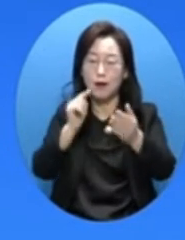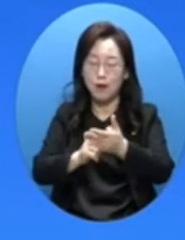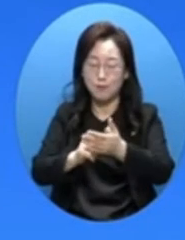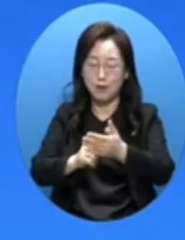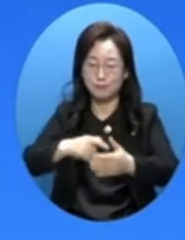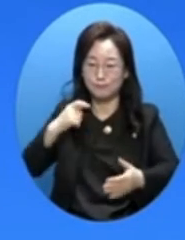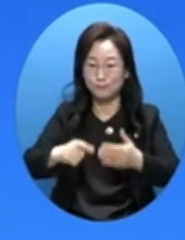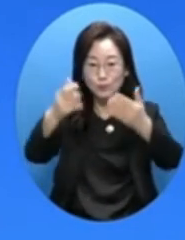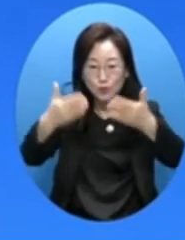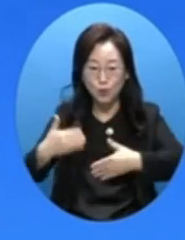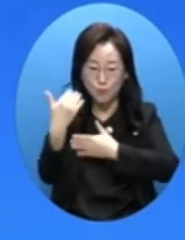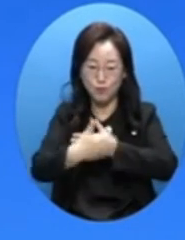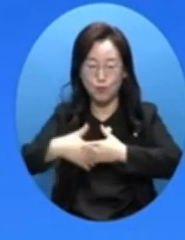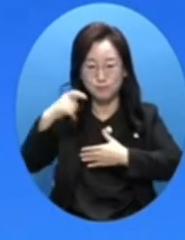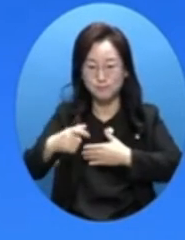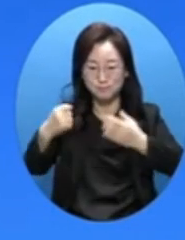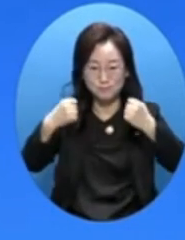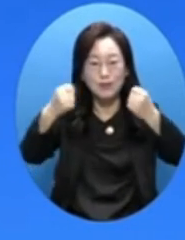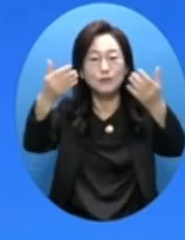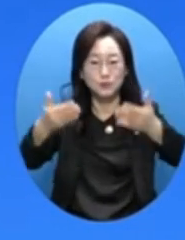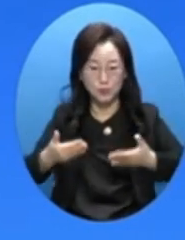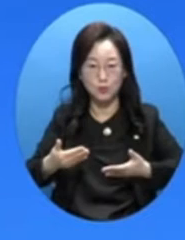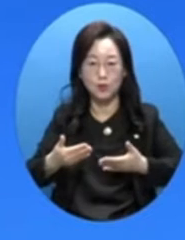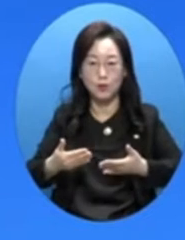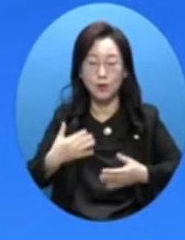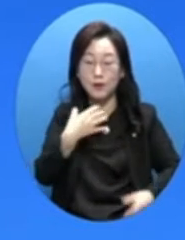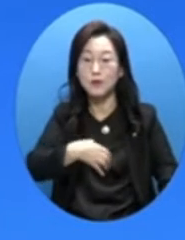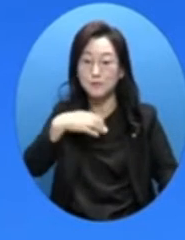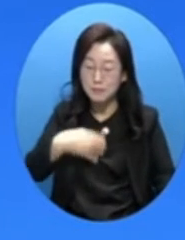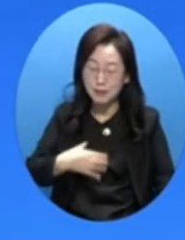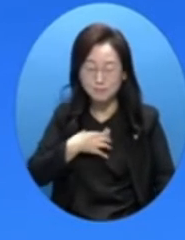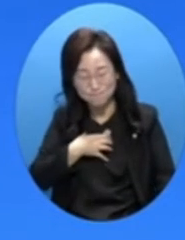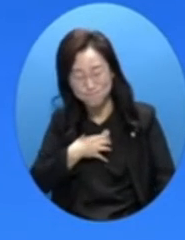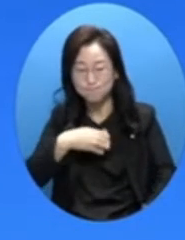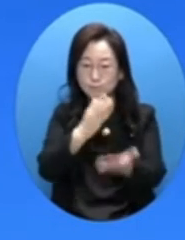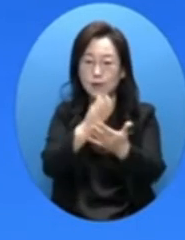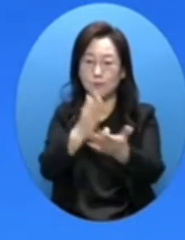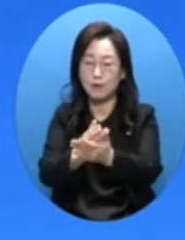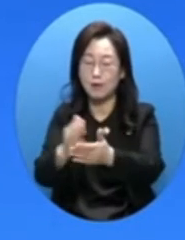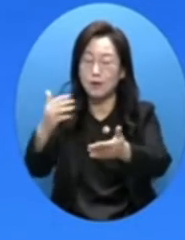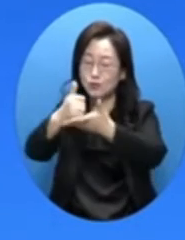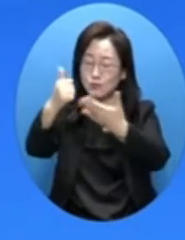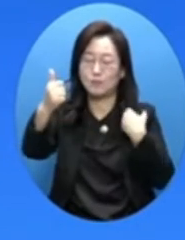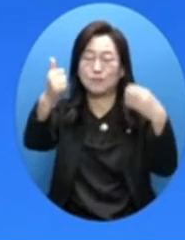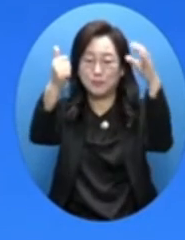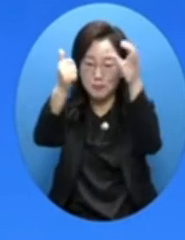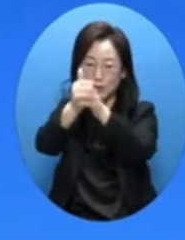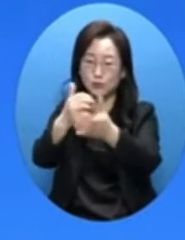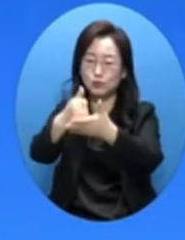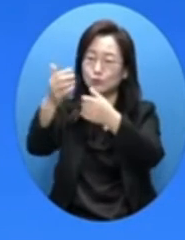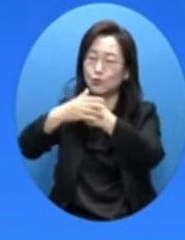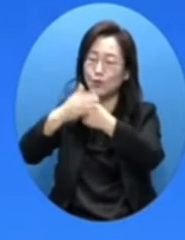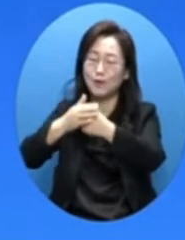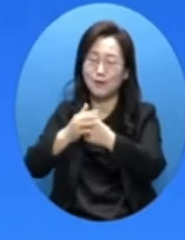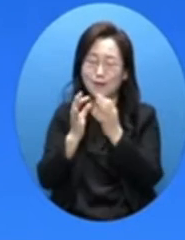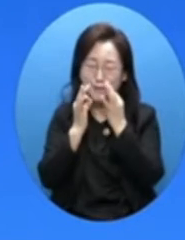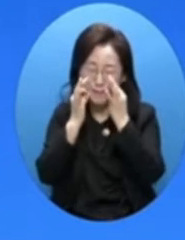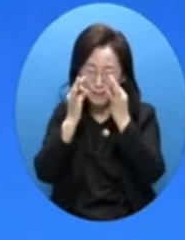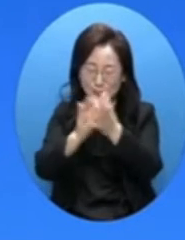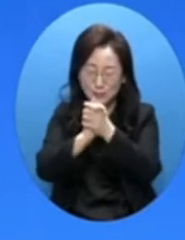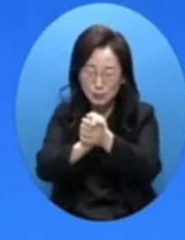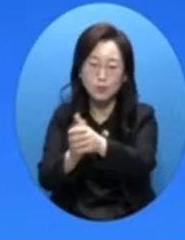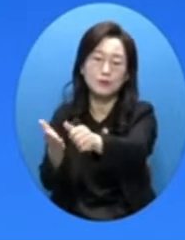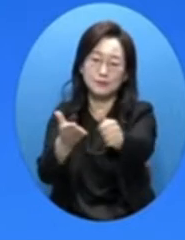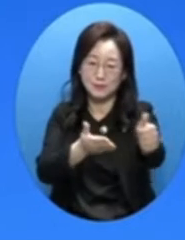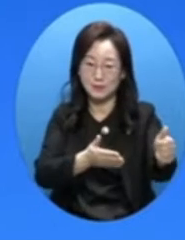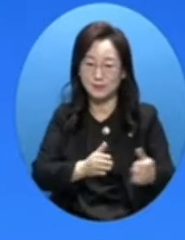주시고 육신을 붙잡아 주시는 것입니다. 염려하지 말고 걱정하지 말고 주님께 모든 문제를 내려놓고 주의 도우심을 간구하는 여러분 모두가 되기를